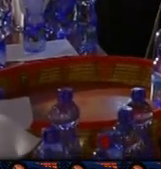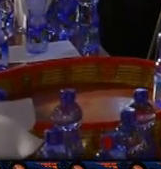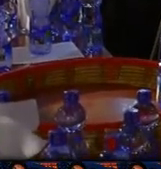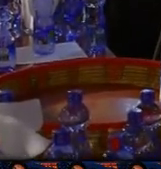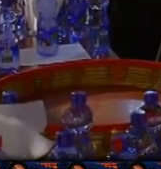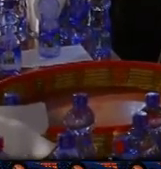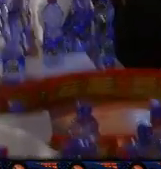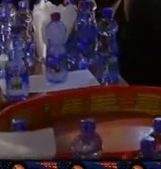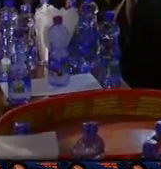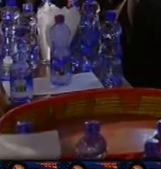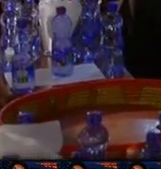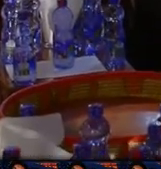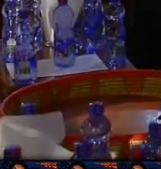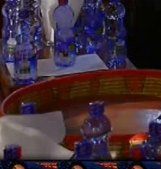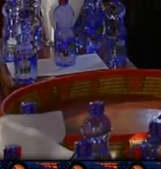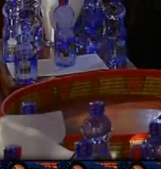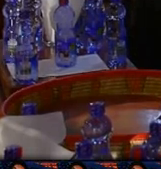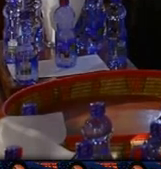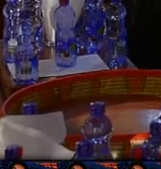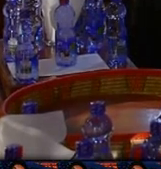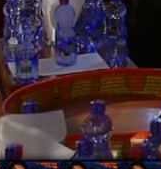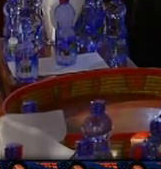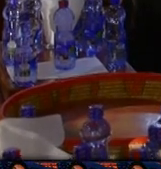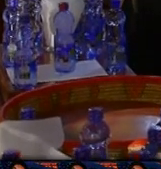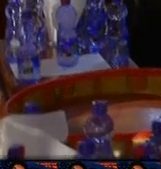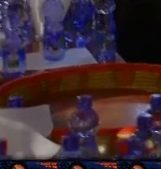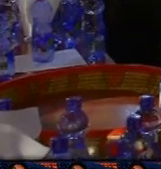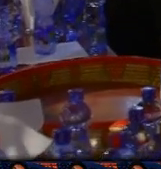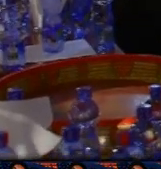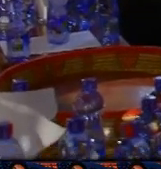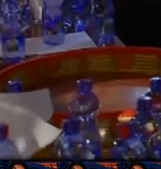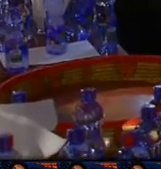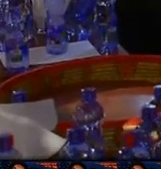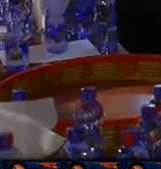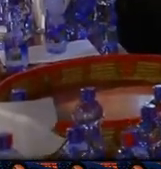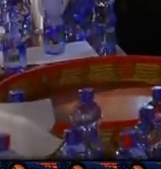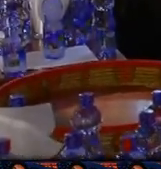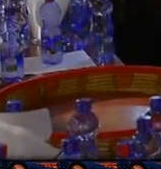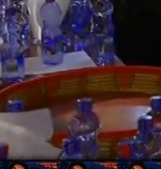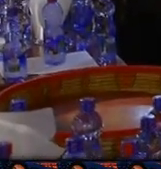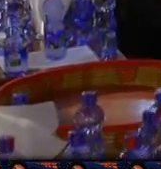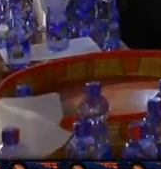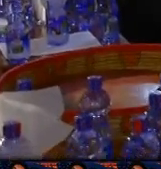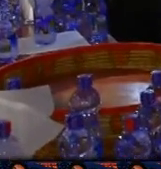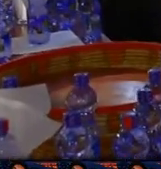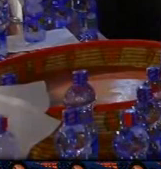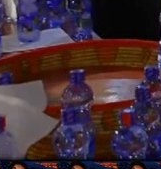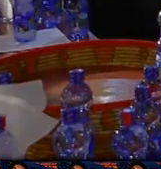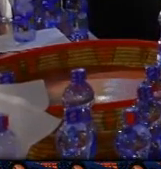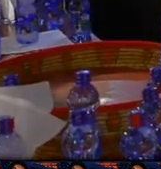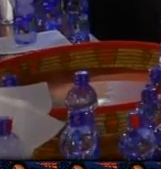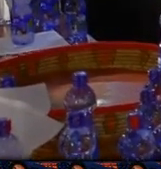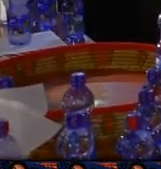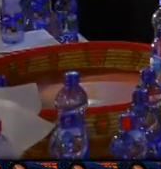ትምህርት ቤቱ ሰልጥነው በርካታ የቤተ ክርስቲያን ሊቃውንት በልዩ ልዩ የዓለም ክፍሎች ቅዱስ ቤተ ክርስቲያንን በማገልገል ላይ ይገኛሉ። ከነዚህ መካከል